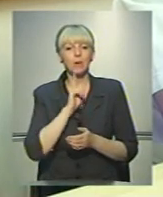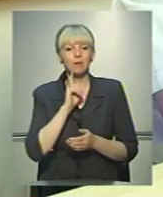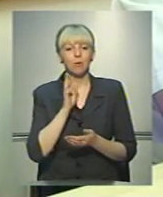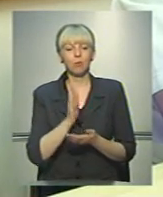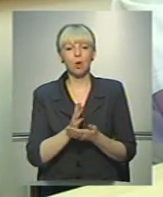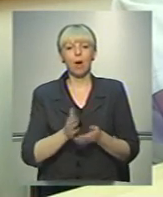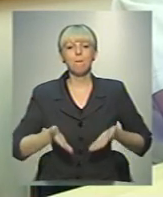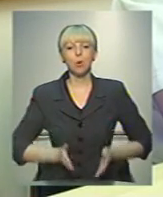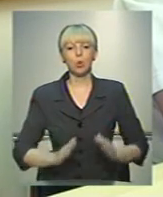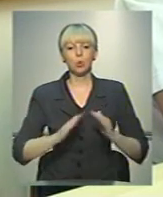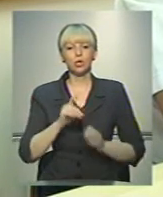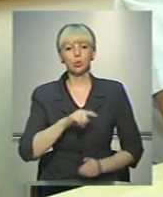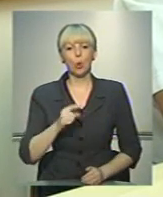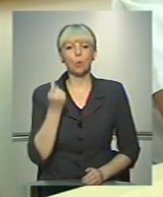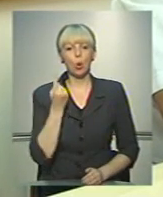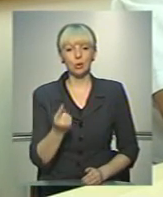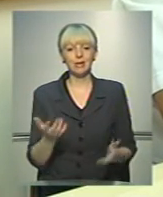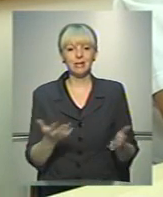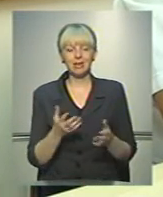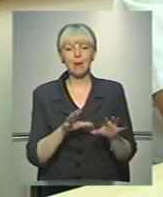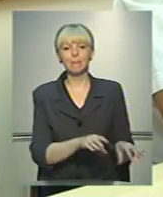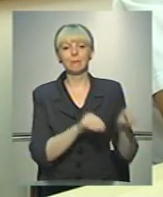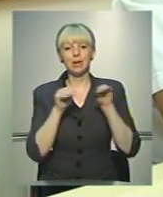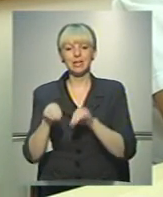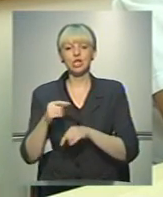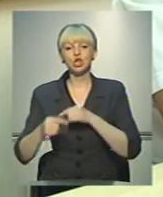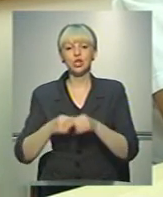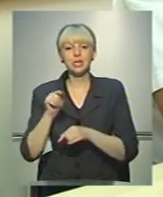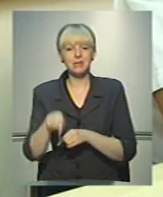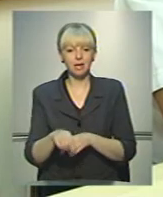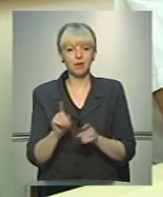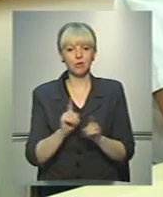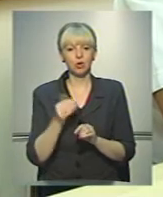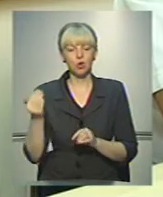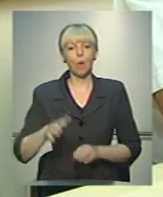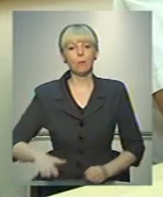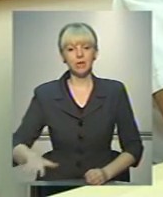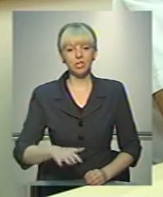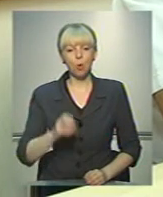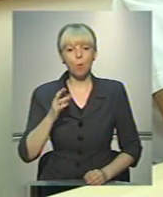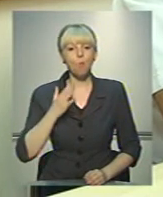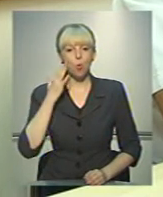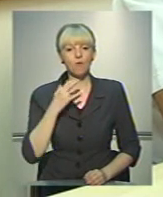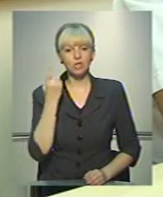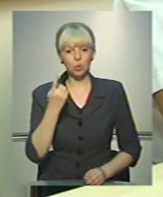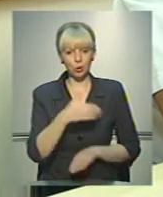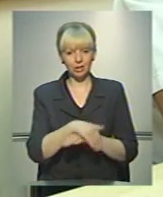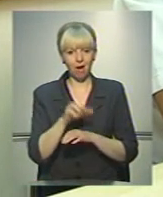тимчасово перебуває пологовий будинок номер 1, який переселений сюди через те, що його приміщення по Буковинській